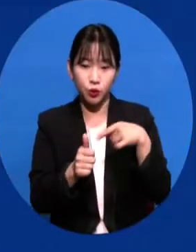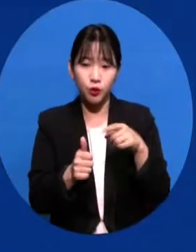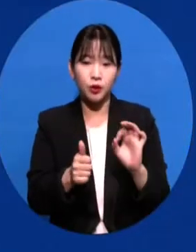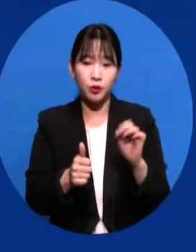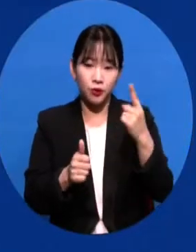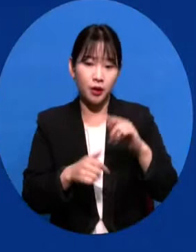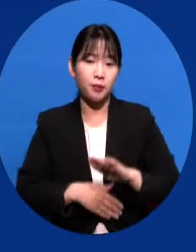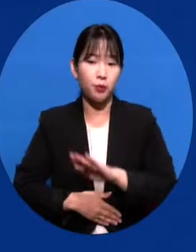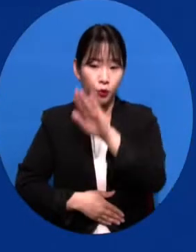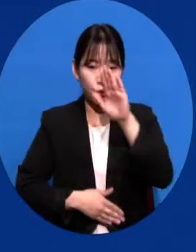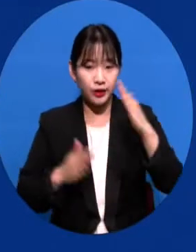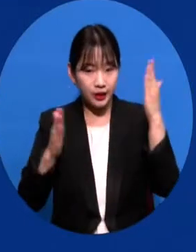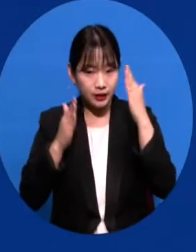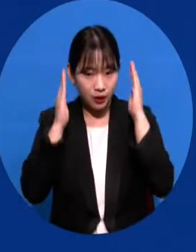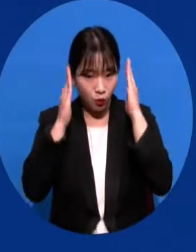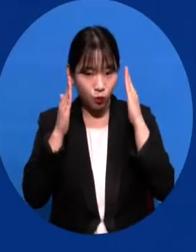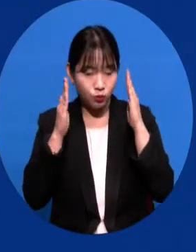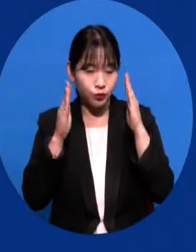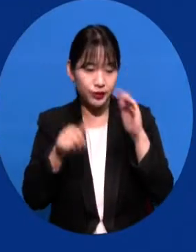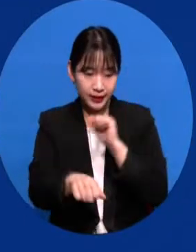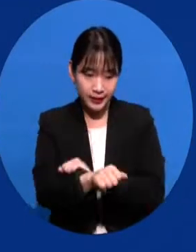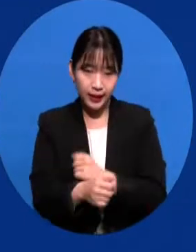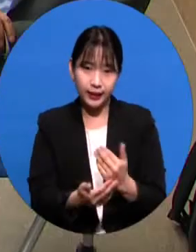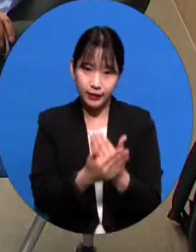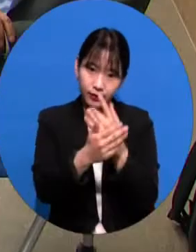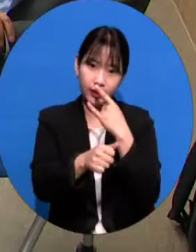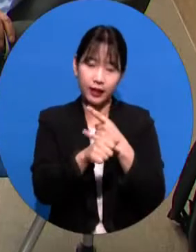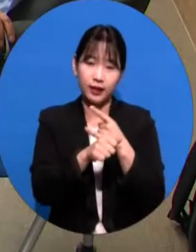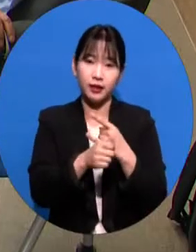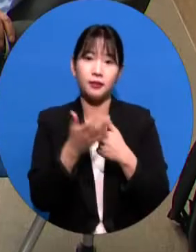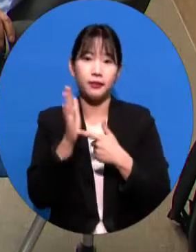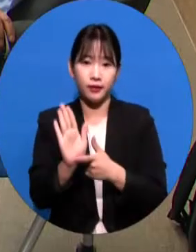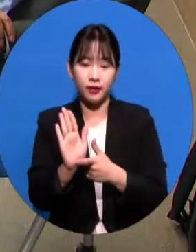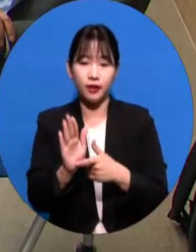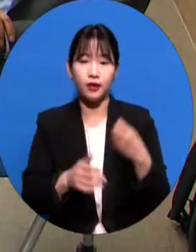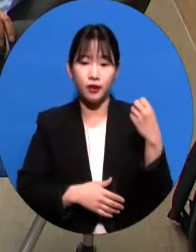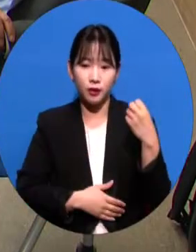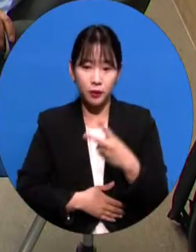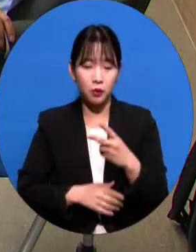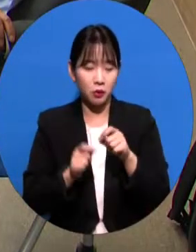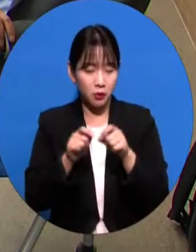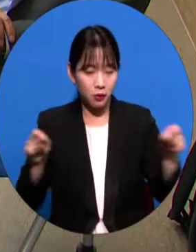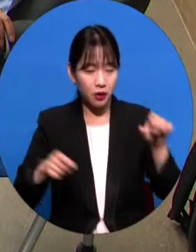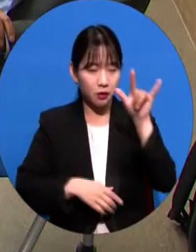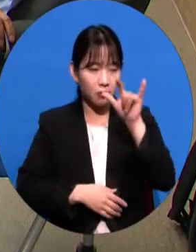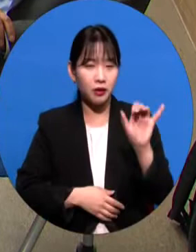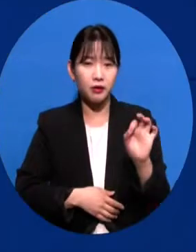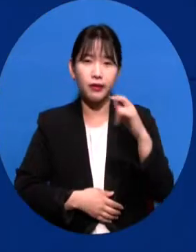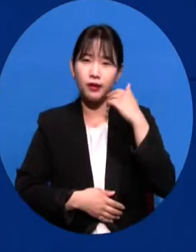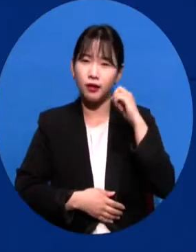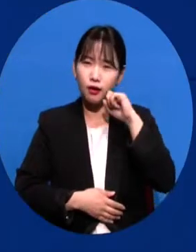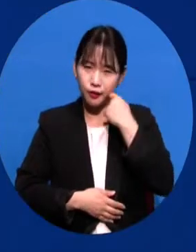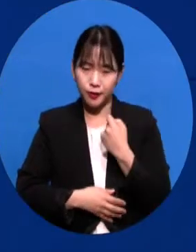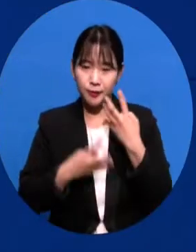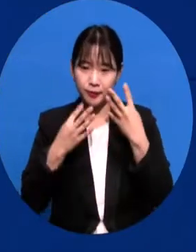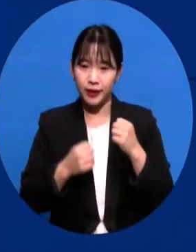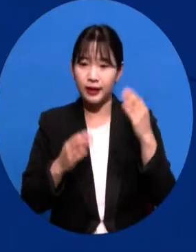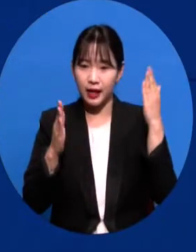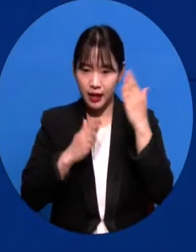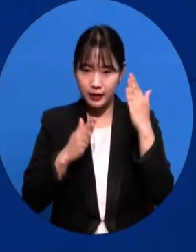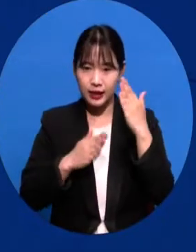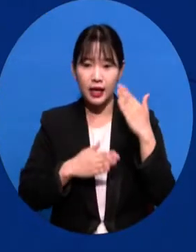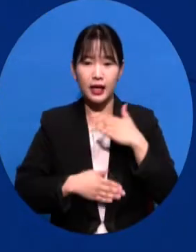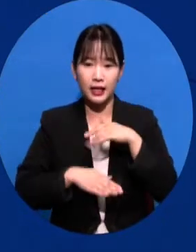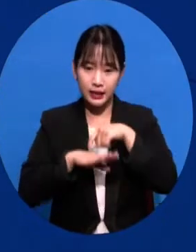학생의 학습력을 끌어올리겠다고 밝혔습니다. 장 예비 후보는 장기간 코로나19로 어려움을 겪은 학생들의 심리,